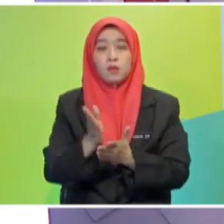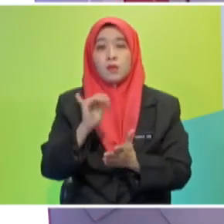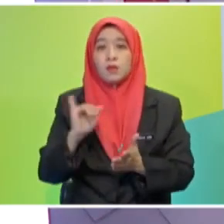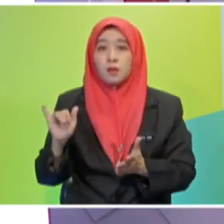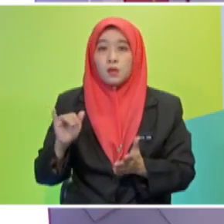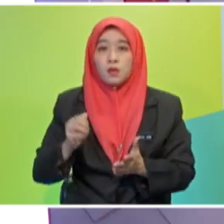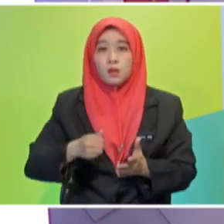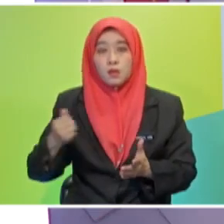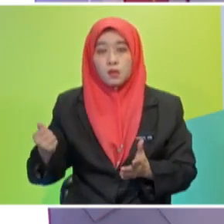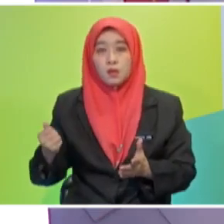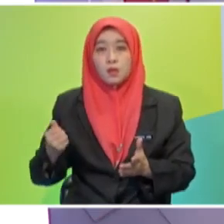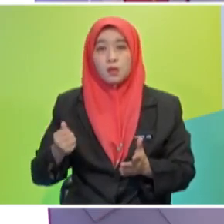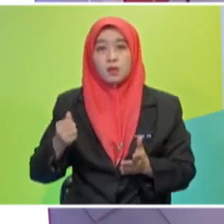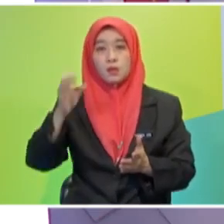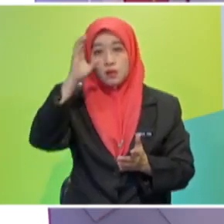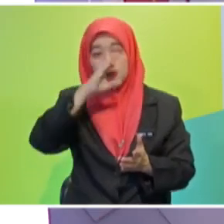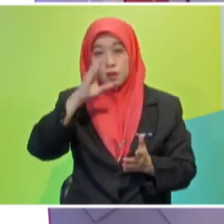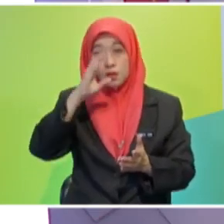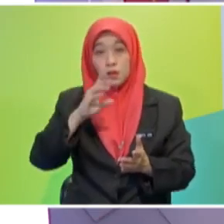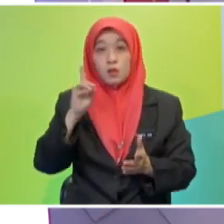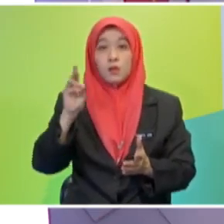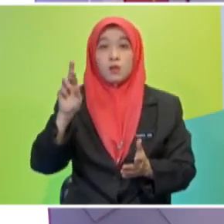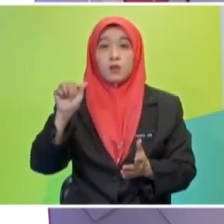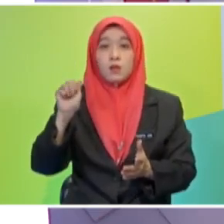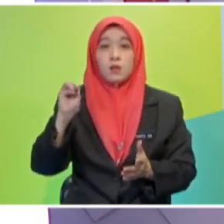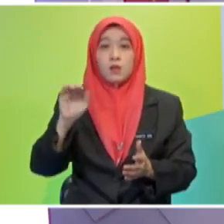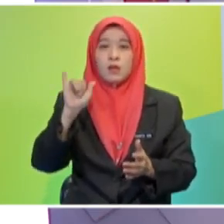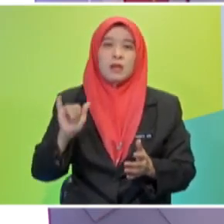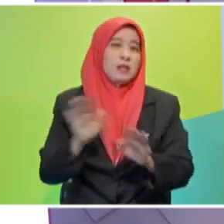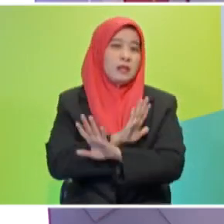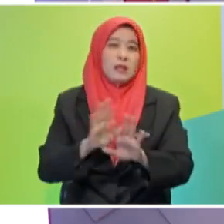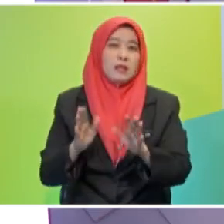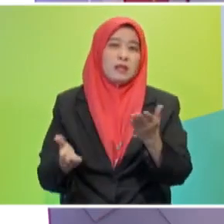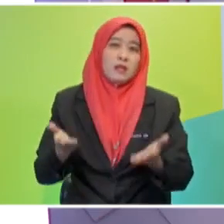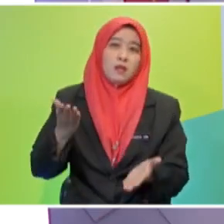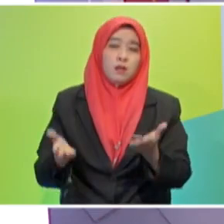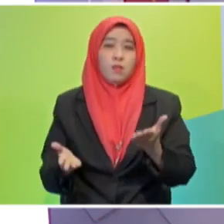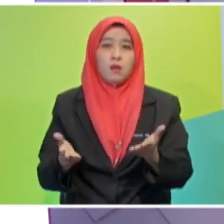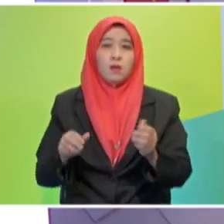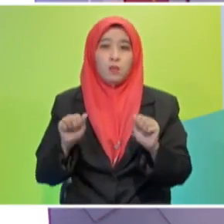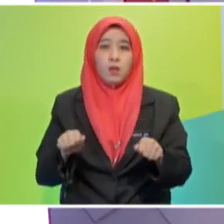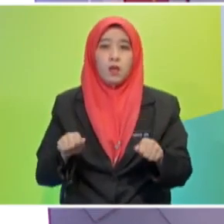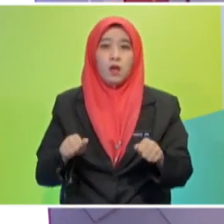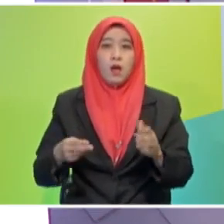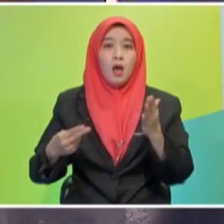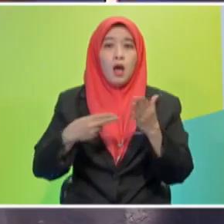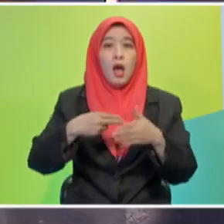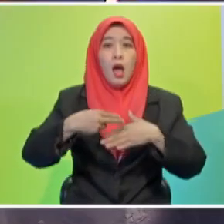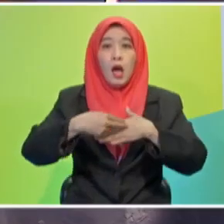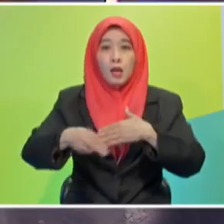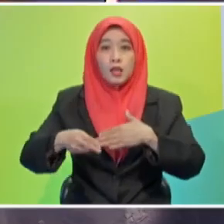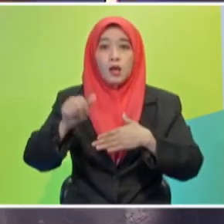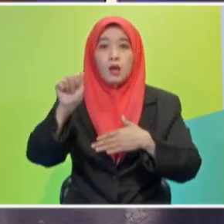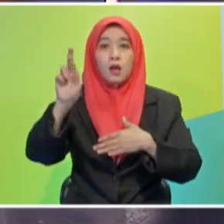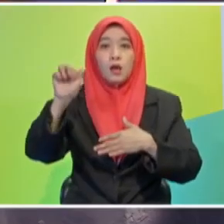drum tidak seimbang, sensor akan menghantar arahan pada panel kawalan untuk apa? Untuk